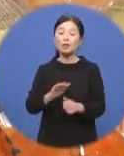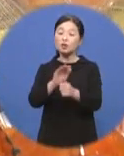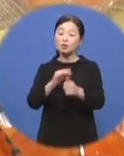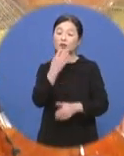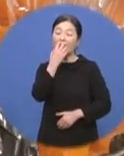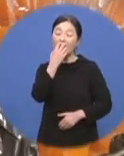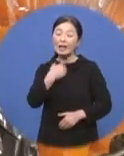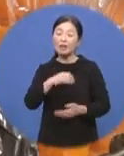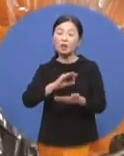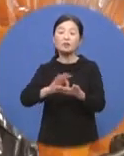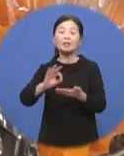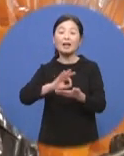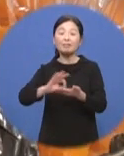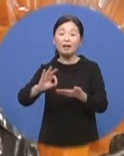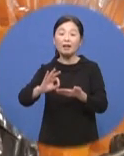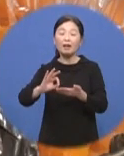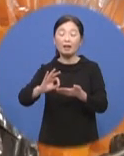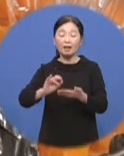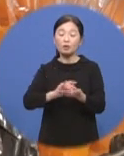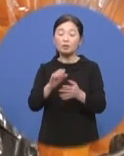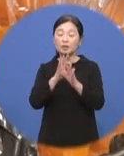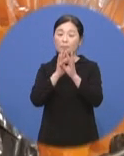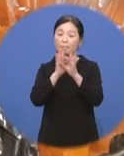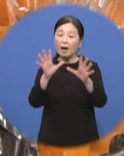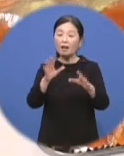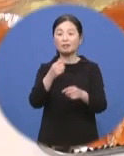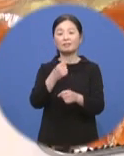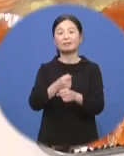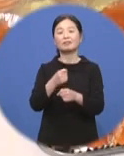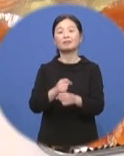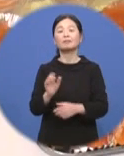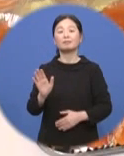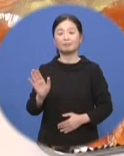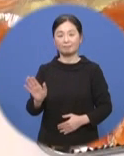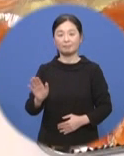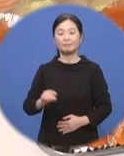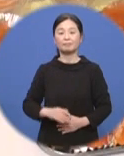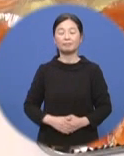を使って無添加で仕上げられています。